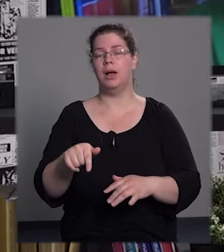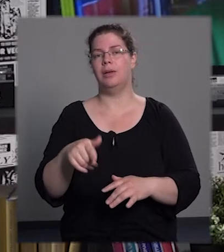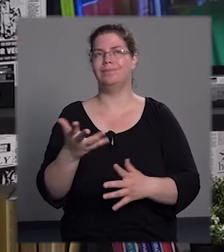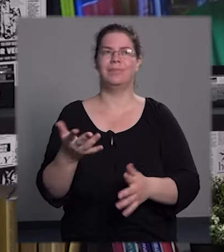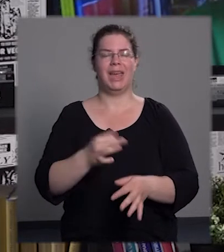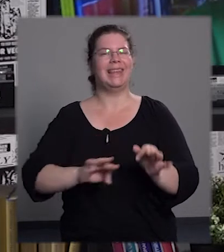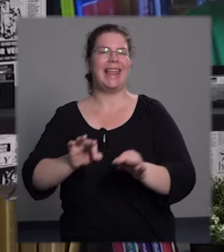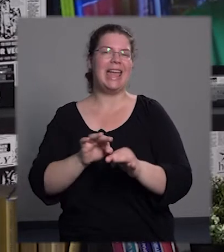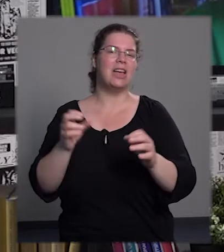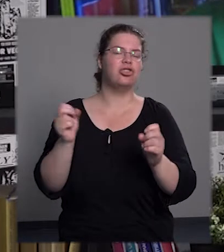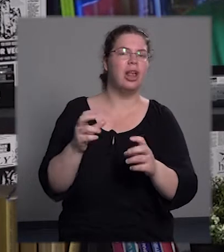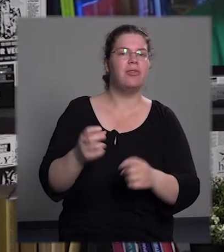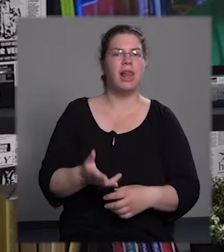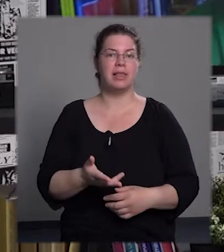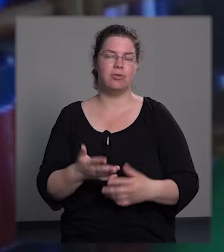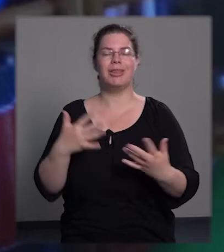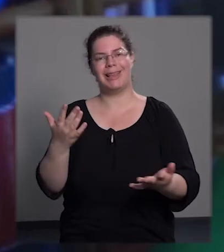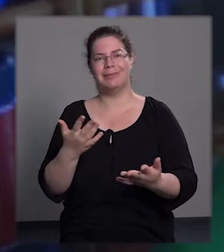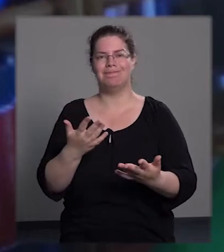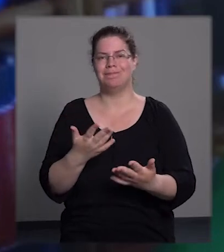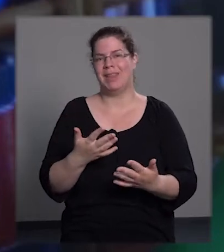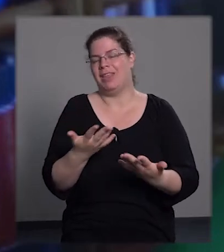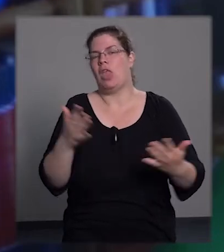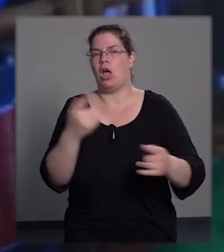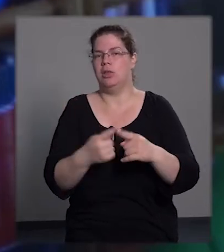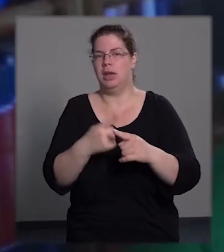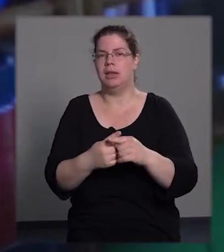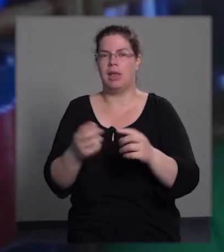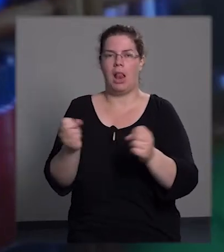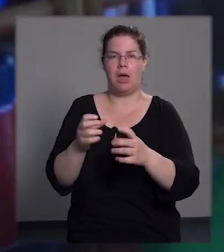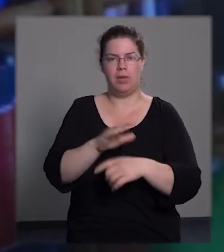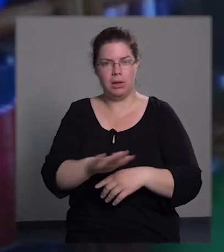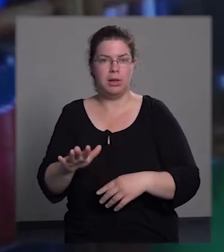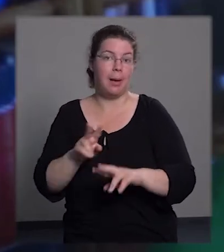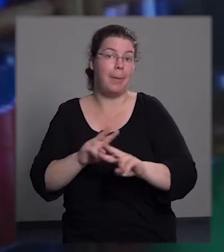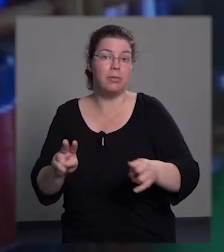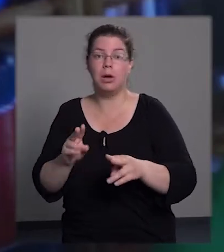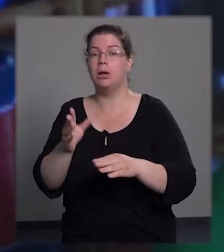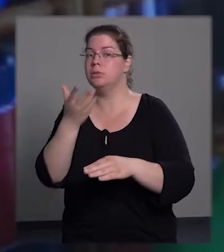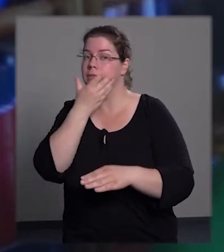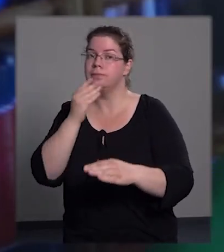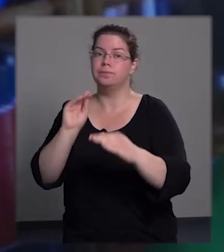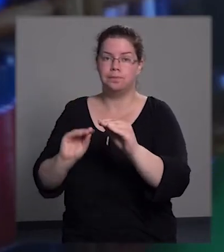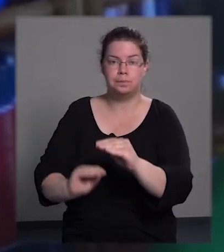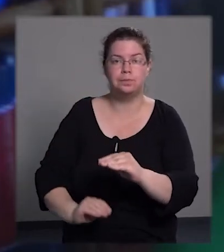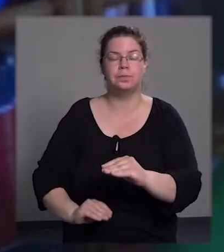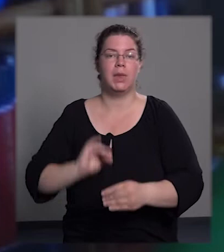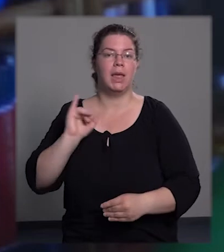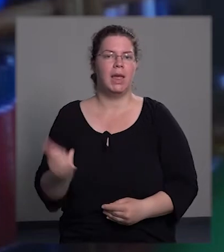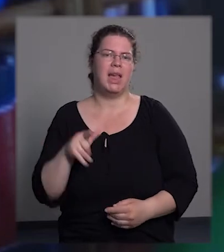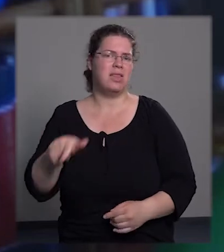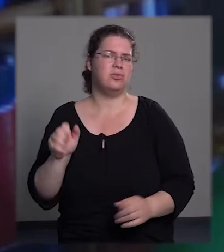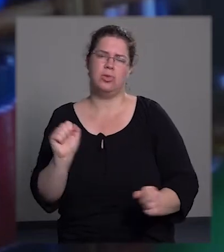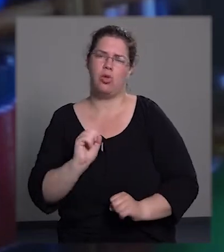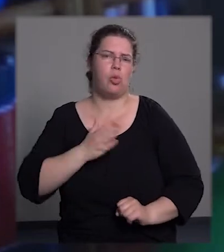a teljes levelezés, tehát a levelezés a nagy része megvan, őt ez nagyon akkurátusan félrerakosgatta a kis dolgait, és ő nagyon-nagyon